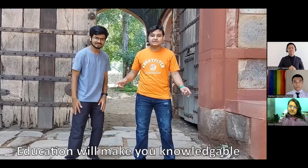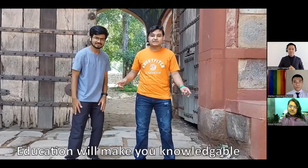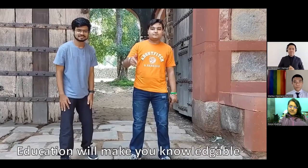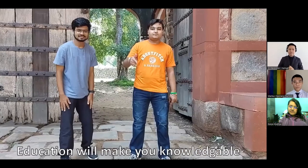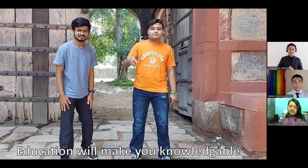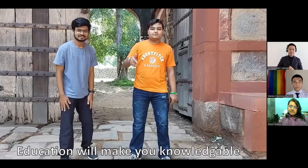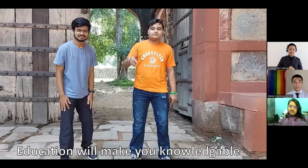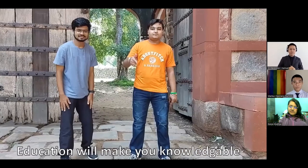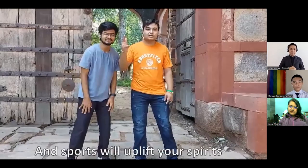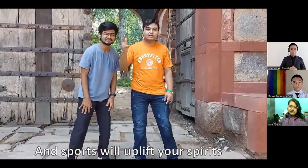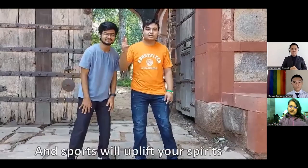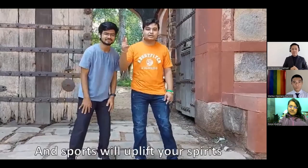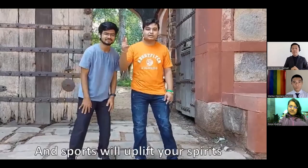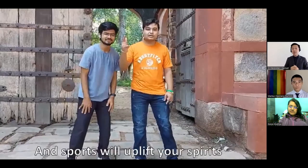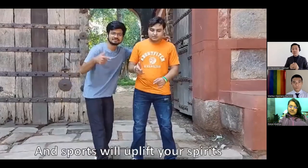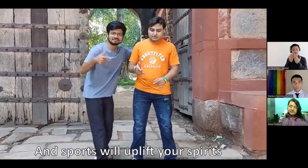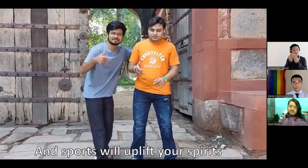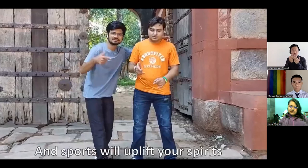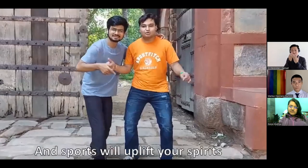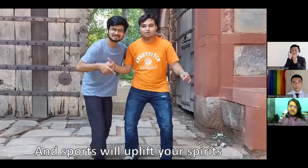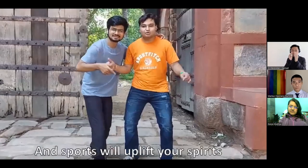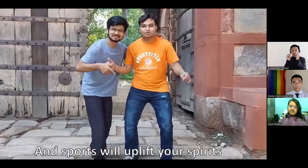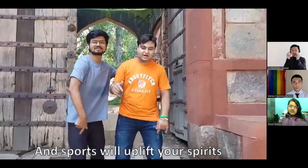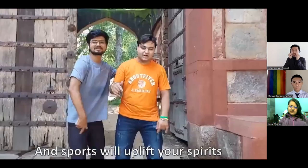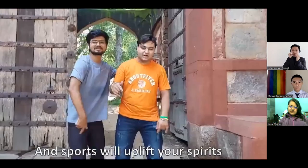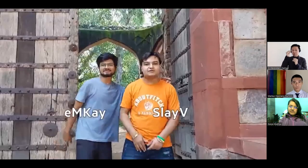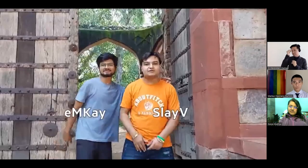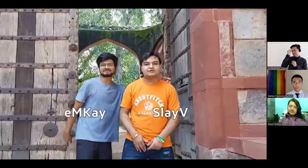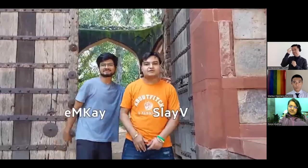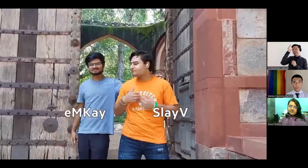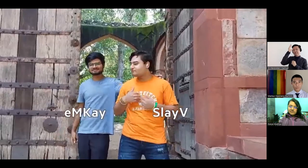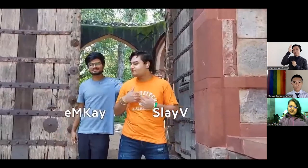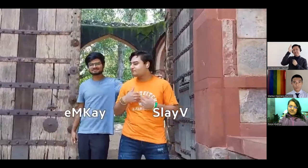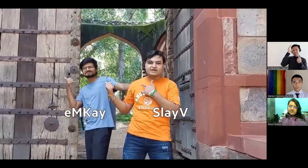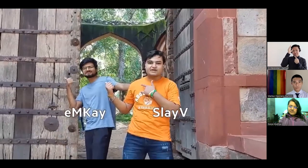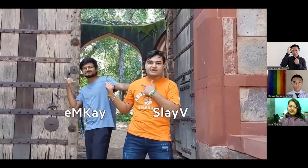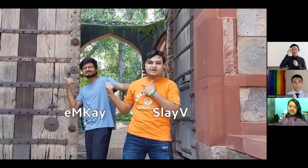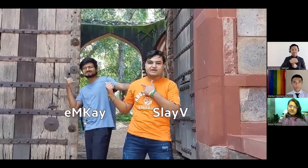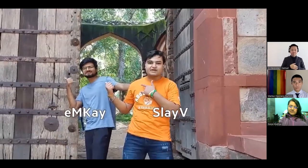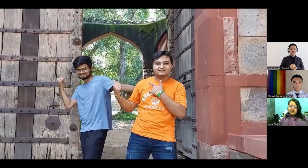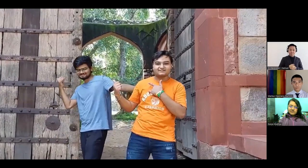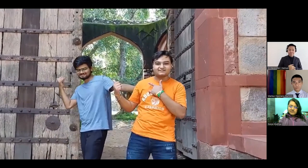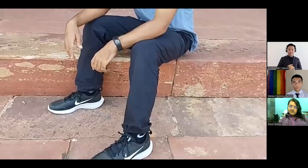तो बनोगे नवाब खेलोगे कूदोगे तो होगे कामयाब स्लेवी एमके